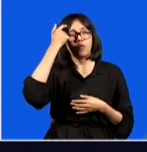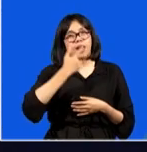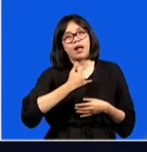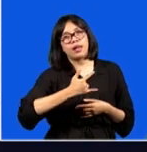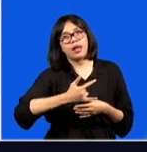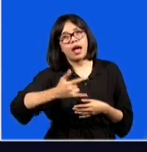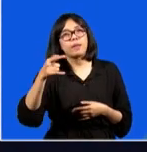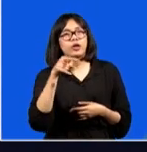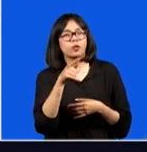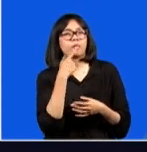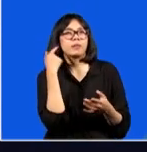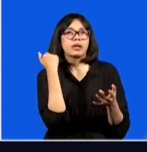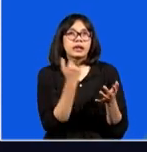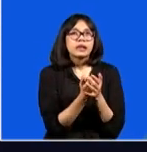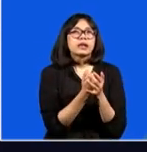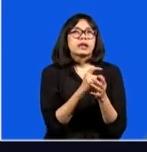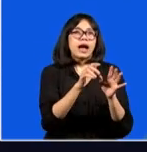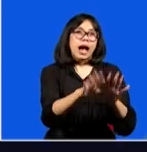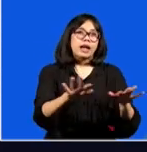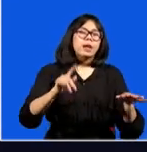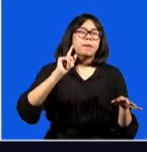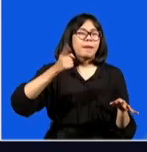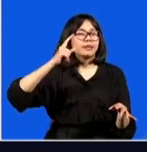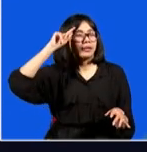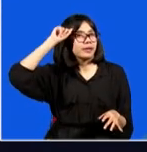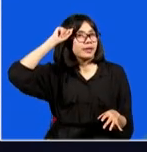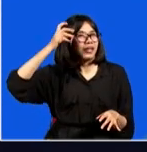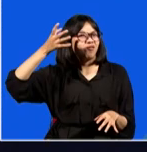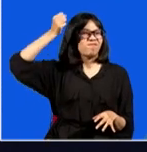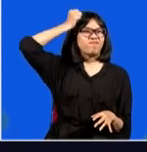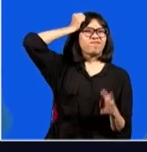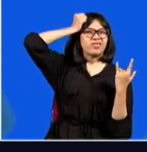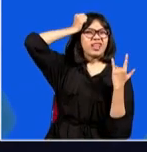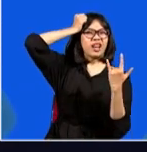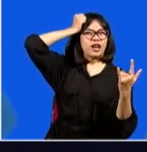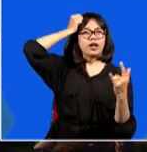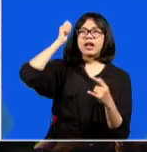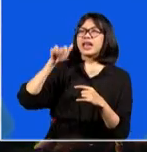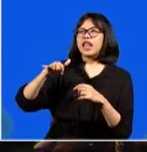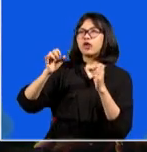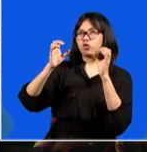itu adalah bekal yang terpenting yang bapak ibu guru bisa berikan kepada anak-anak